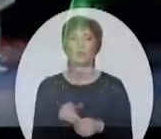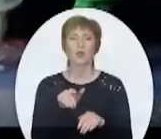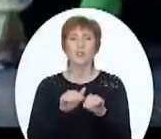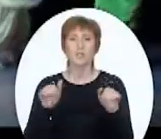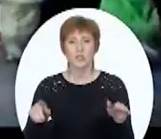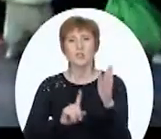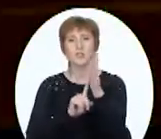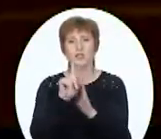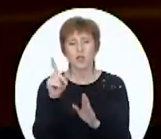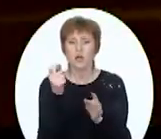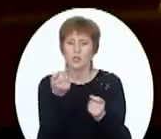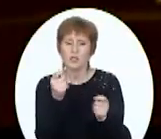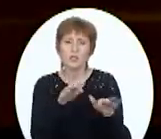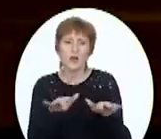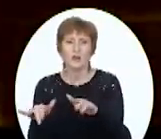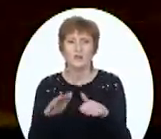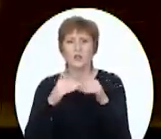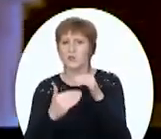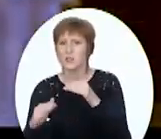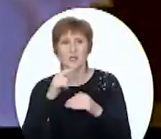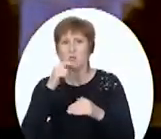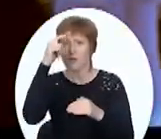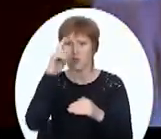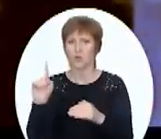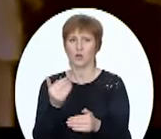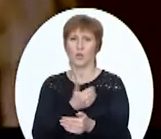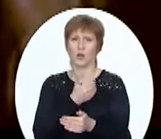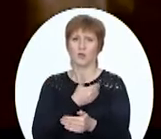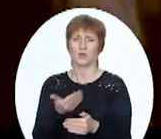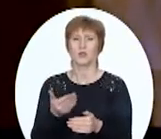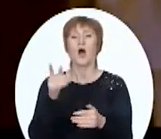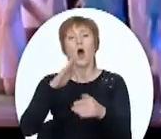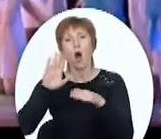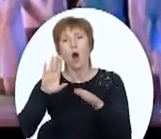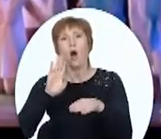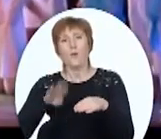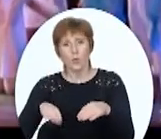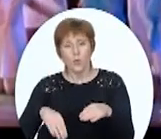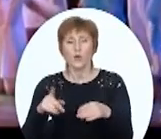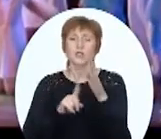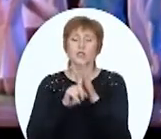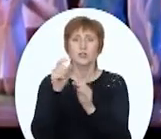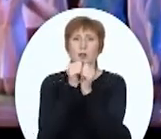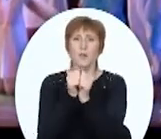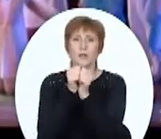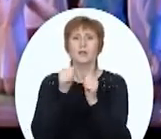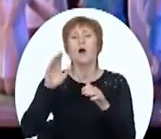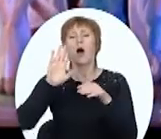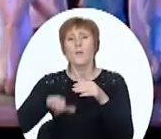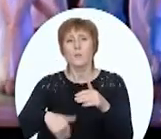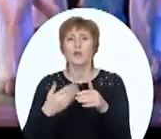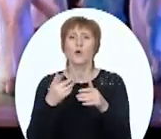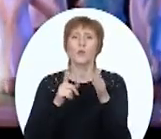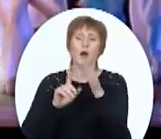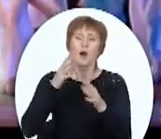Эти дети сначала едва двигались по сцене, не понимая, чего от них хотят. Но позже зазвучала молитва Экзюпери, и еще через время